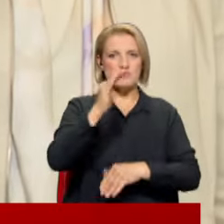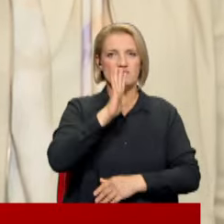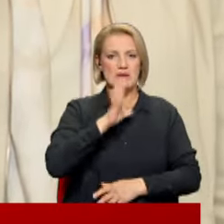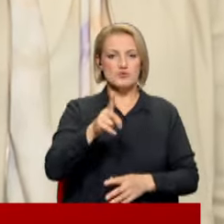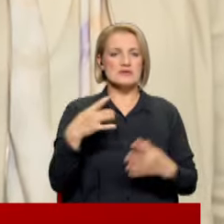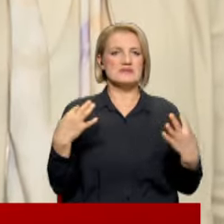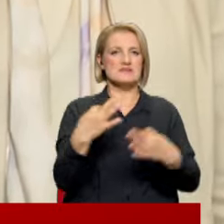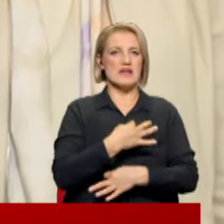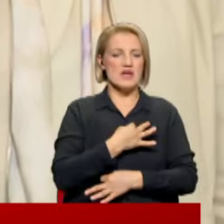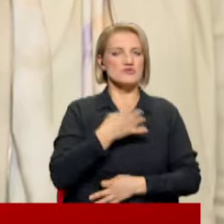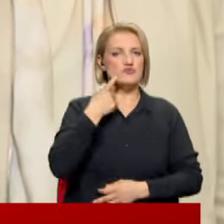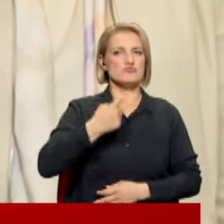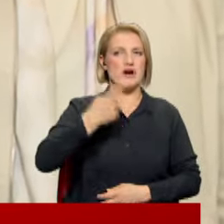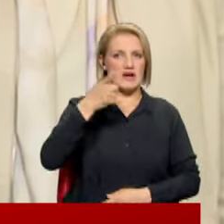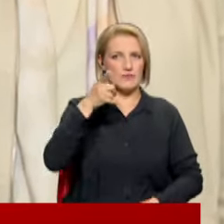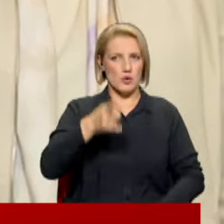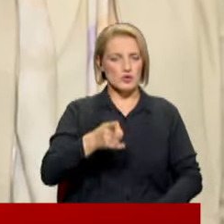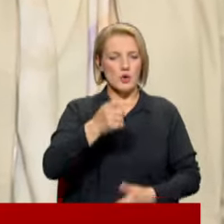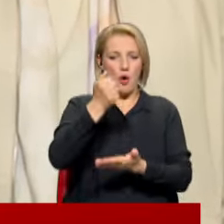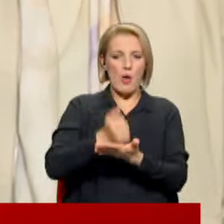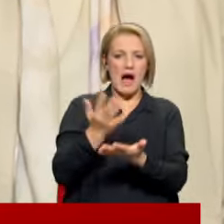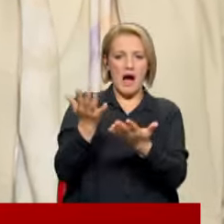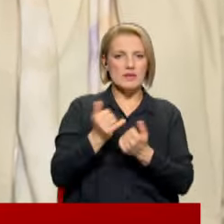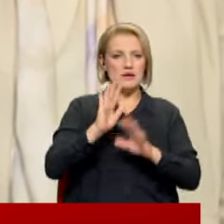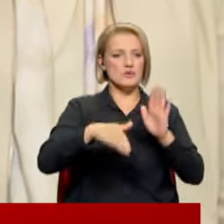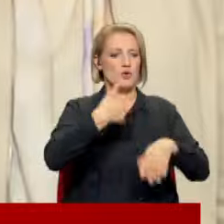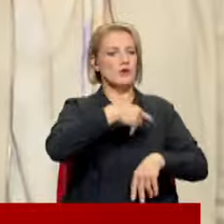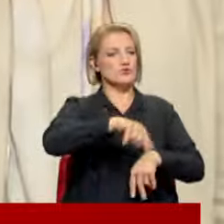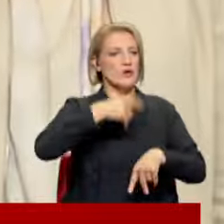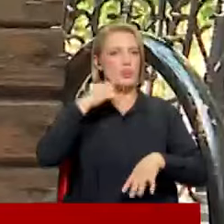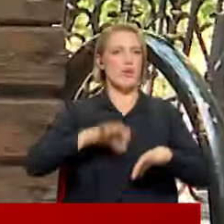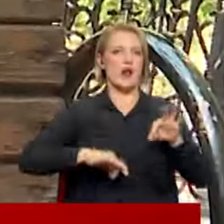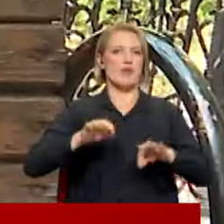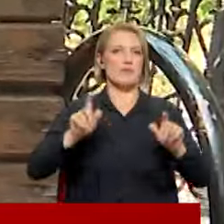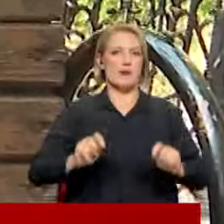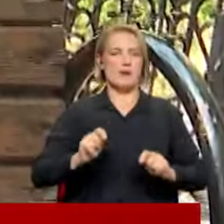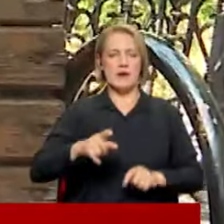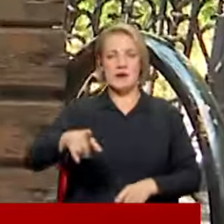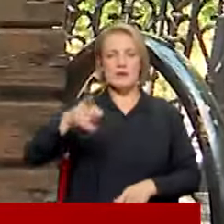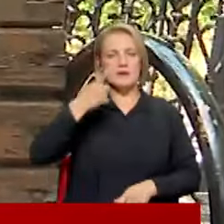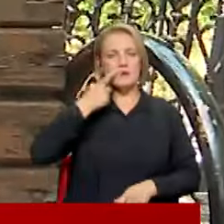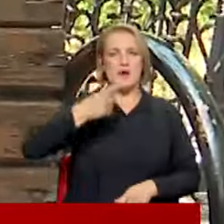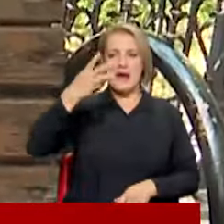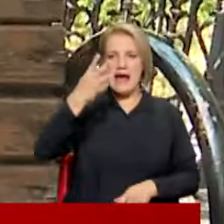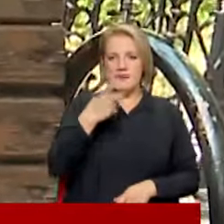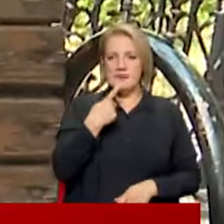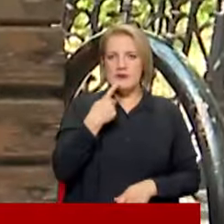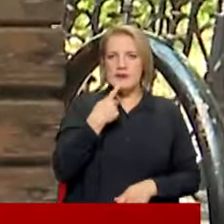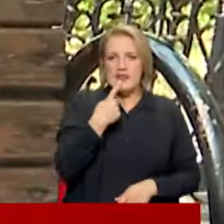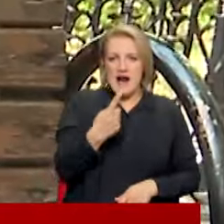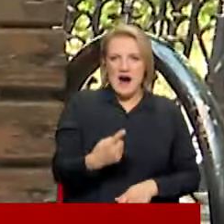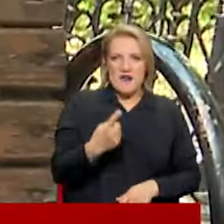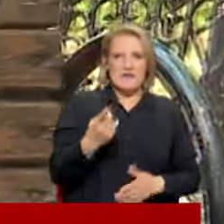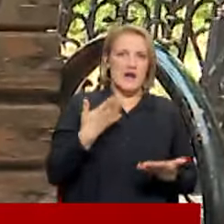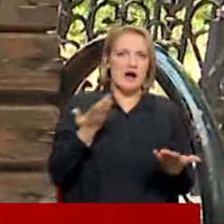Sayın Cumhurbaşkanımızın arz edilmesi. Ondan onay alındıktan sonraki süreçte de değerlendireceğiz dedik. Reisimizin ağzından çıkacak